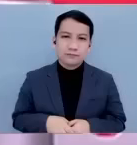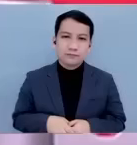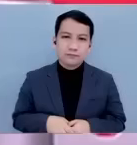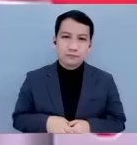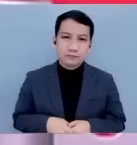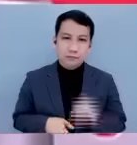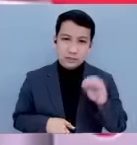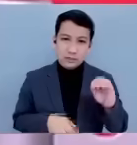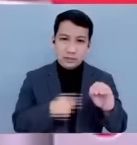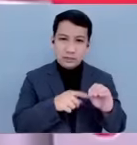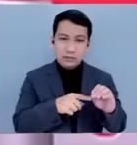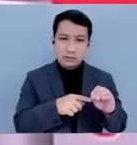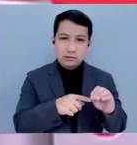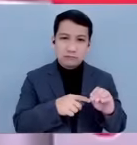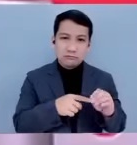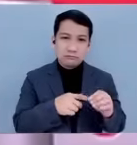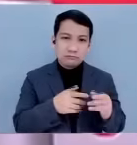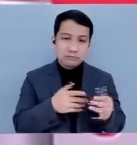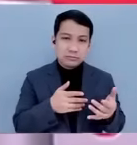na...